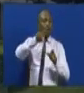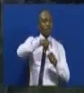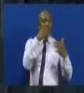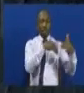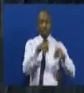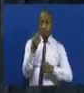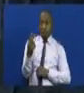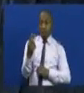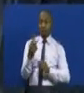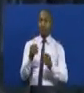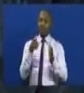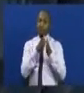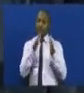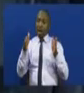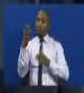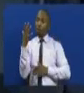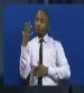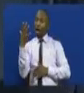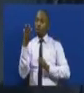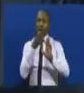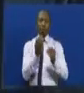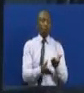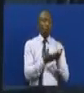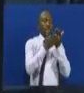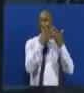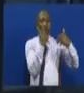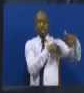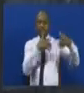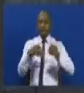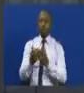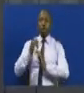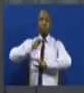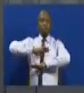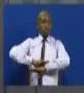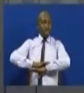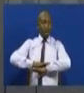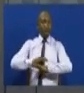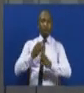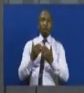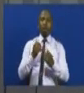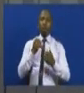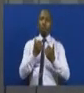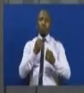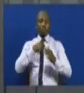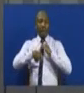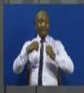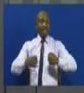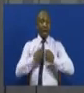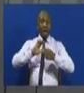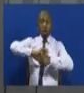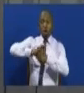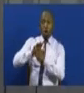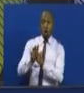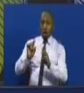kutoka watatu hadi watano ili kuweza kuwasaidia wachezaji kwa sababu wamepumzika kwenye janga hili la corona. Hapa nyumbani, mkurugenzi